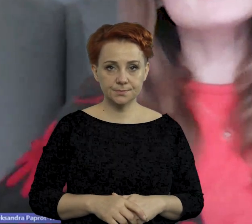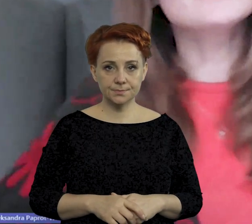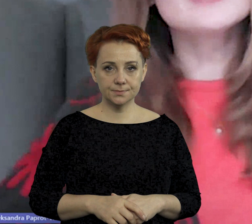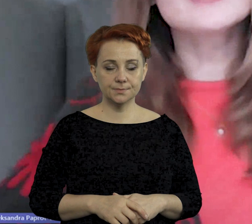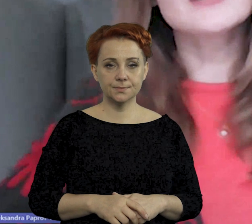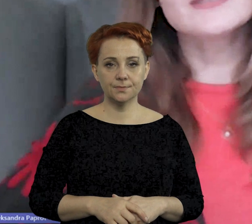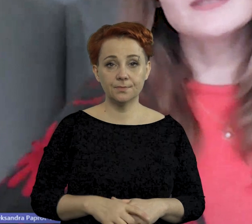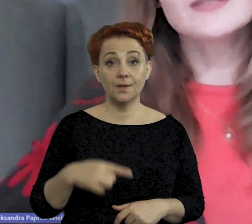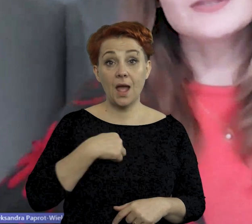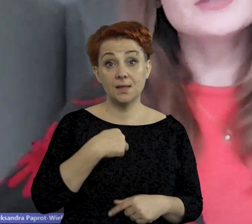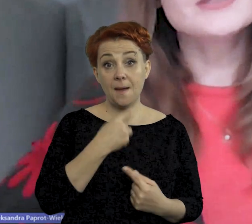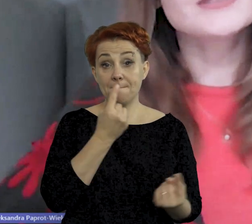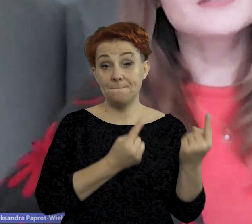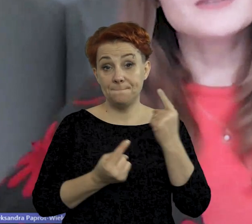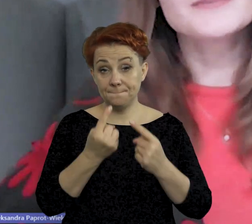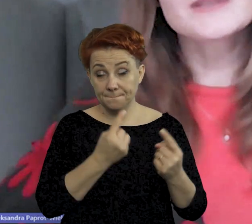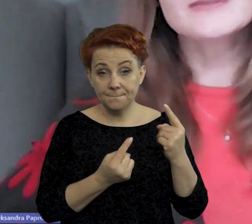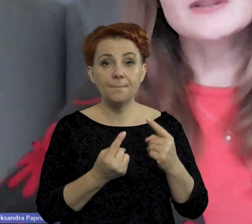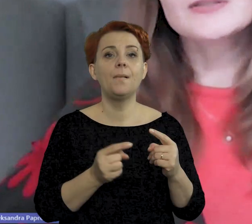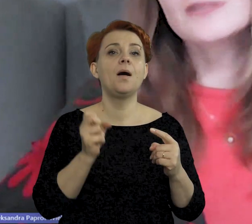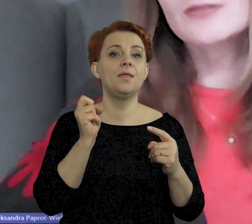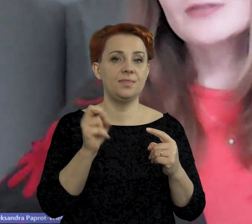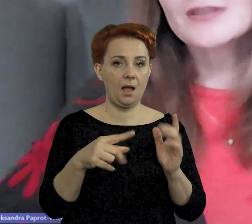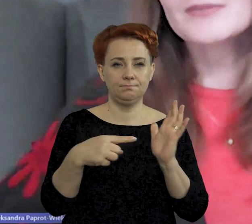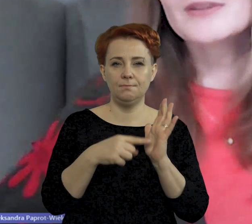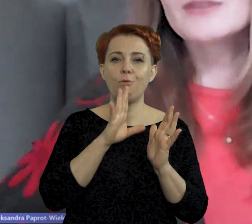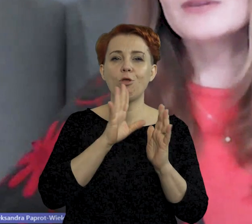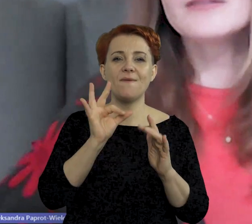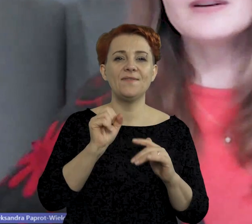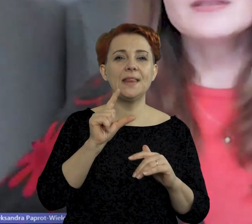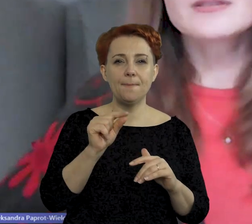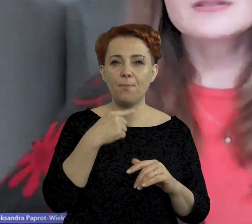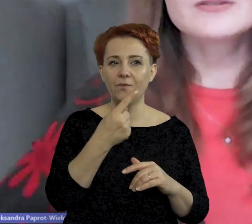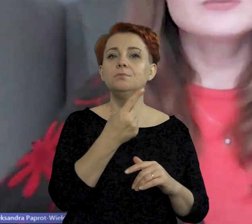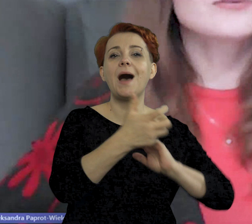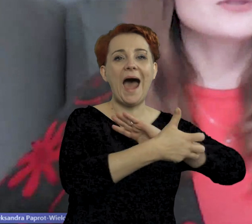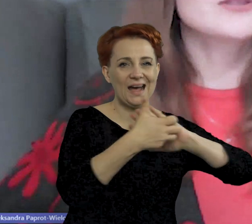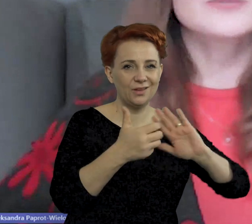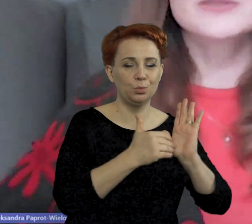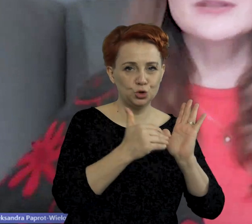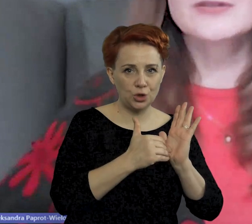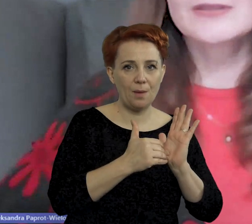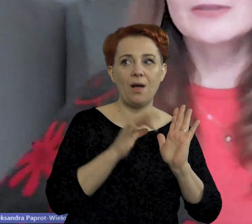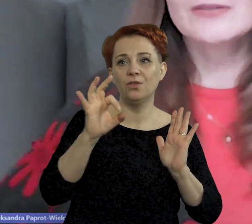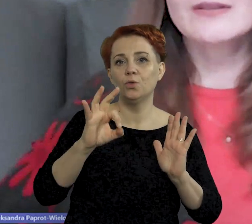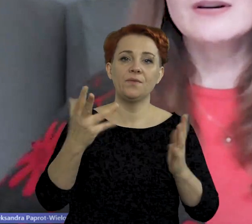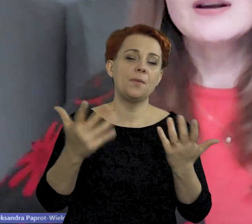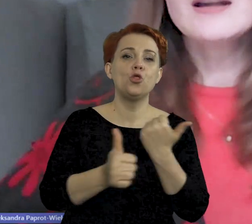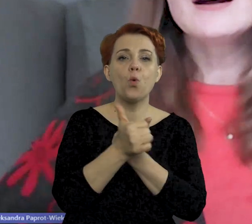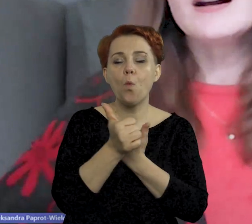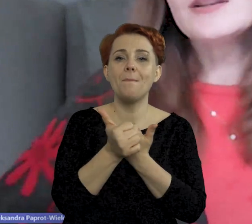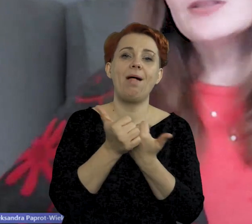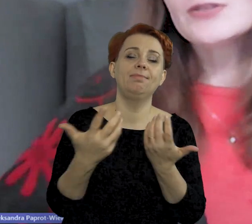Ja z kolei myślę, że rzeczywiście, tak jak Filip wskazał, należy korzystać z tych materiałów archiwalnych, dokumentów życia osobistego czy